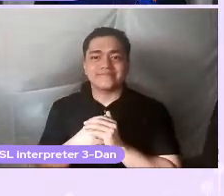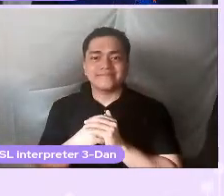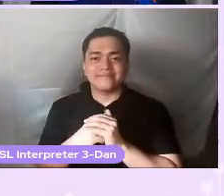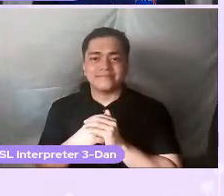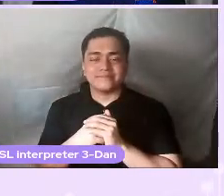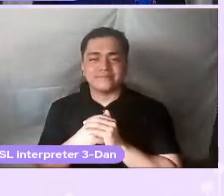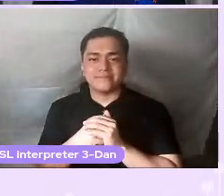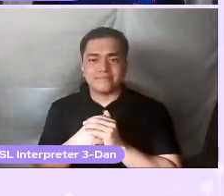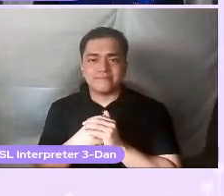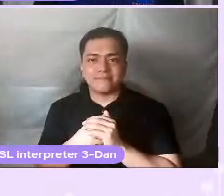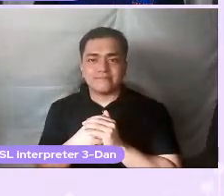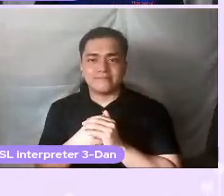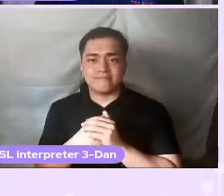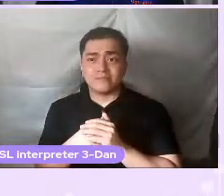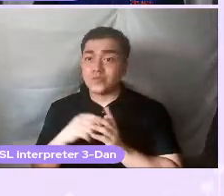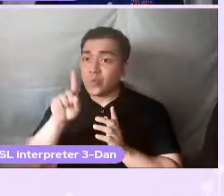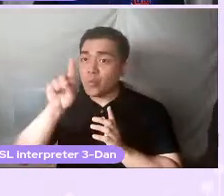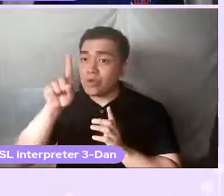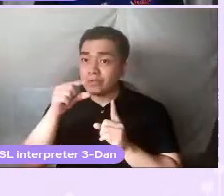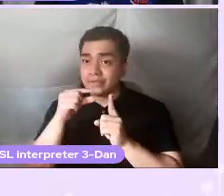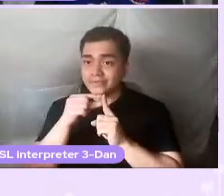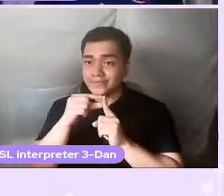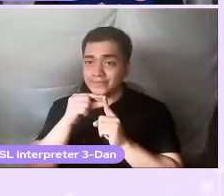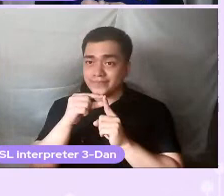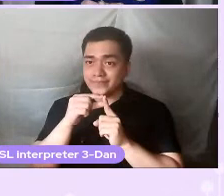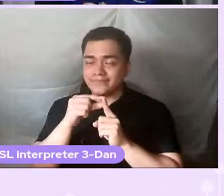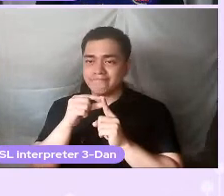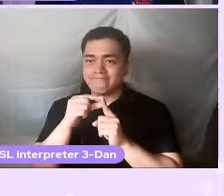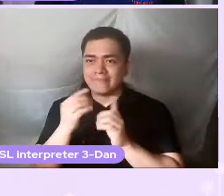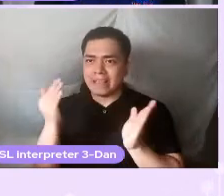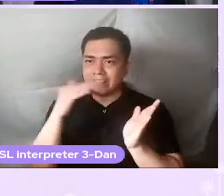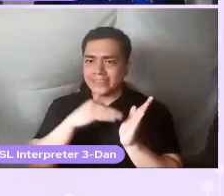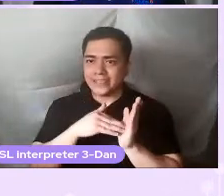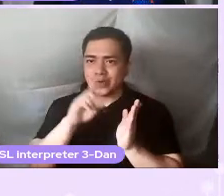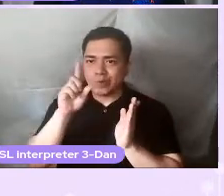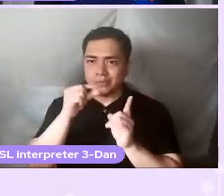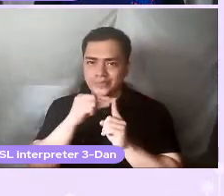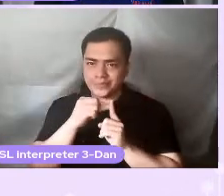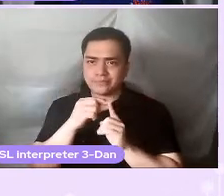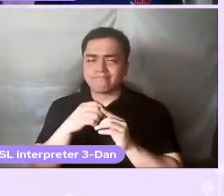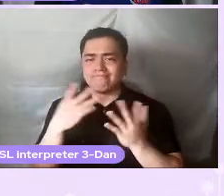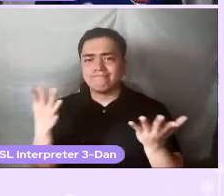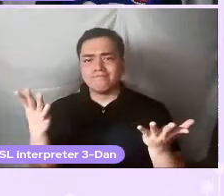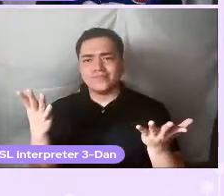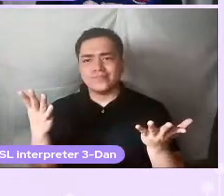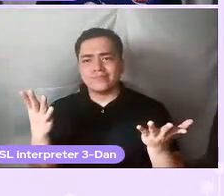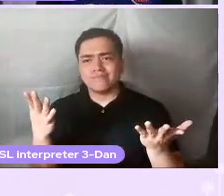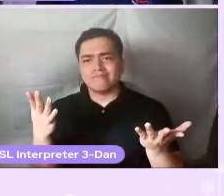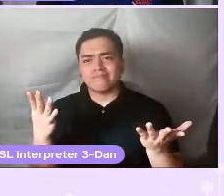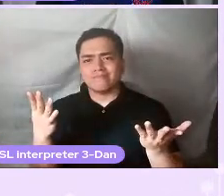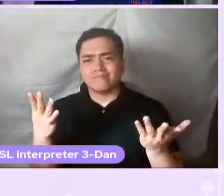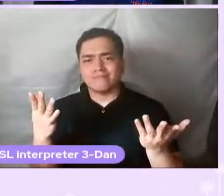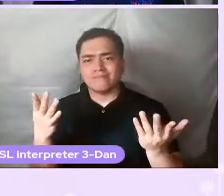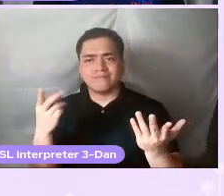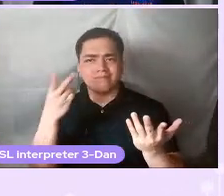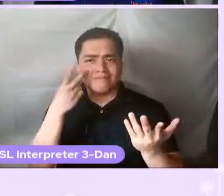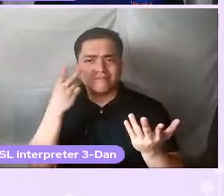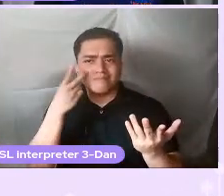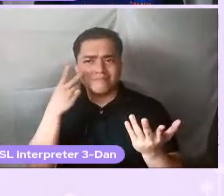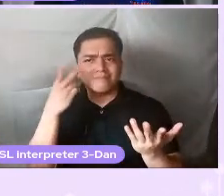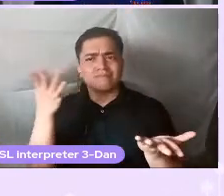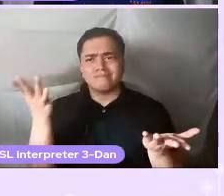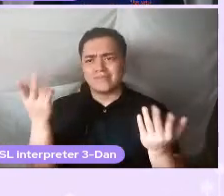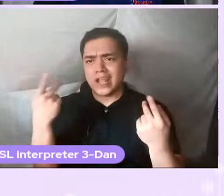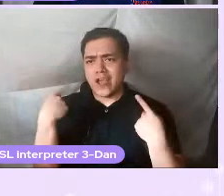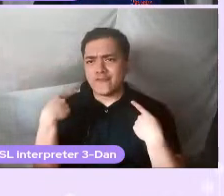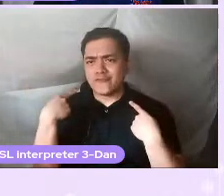Alright, one word po ulit ang ating pinahuhulaan. Anong bansa po kaya ang may flag na ganito?